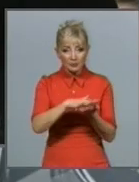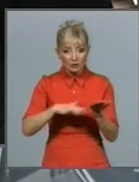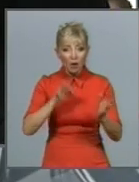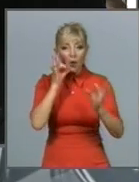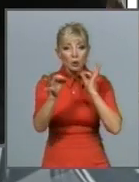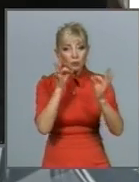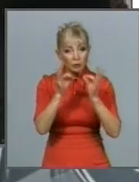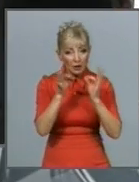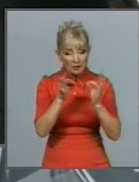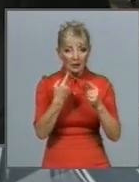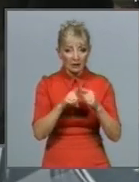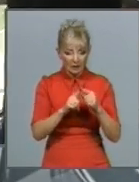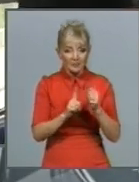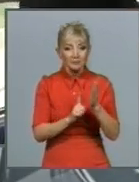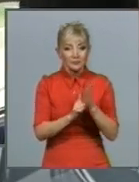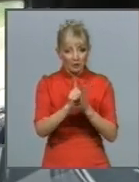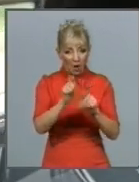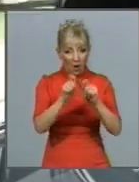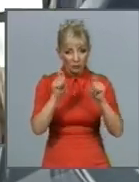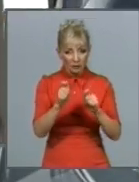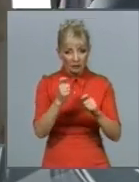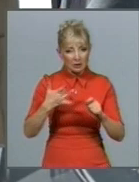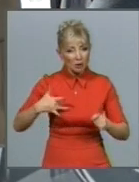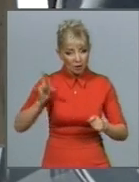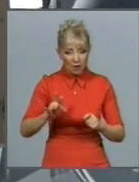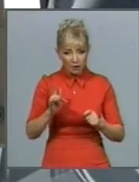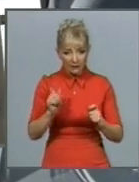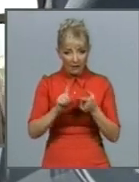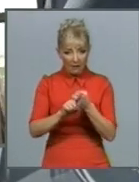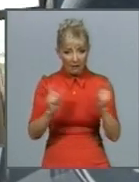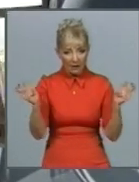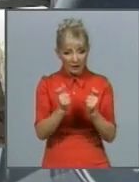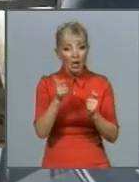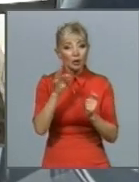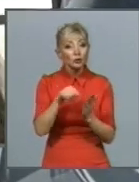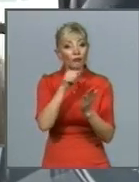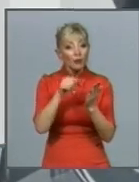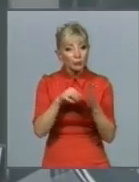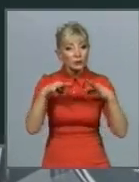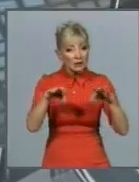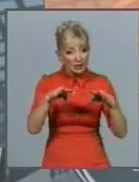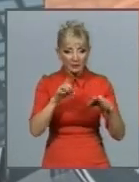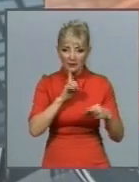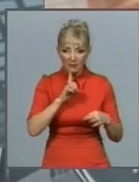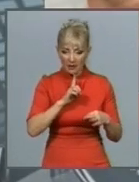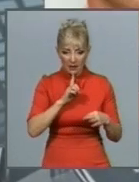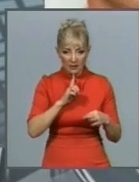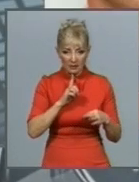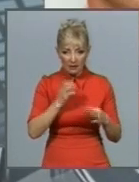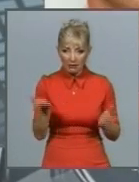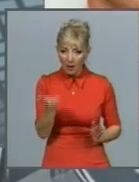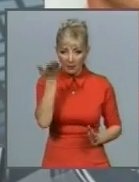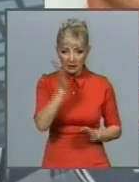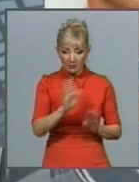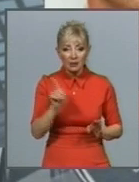консультації щодо введення тотального карантину. Проте питання щодо транспорту та перевезень поки не порушують. Навіть в